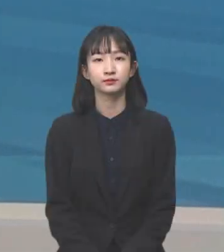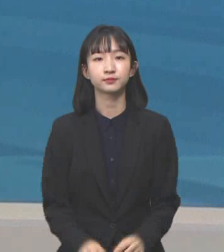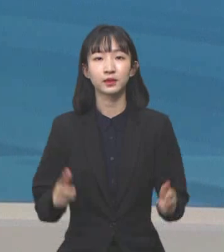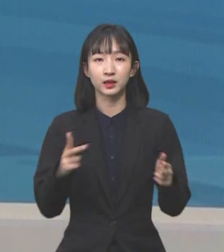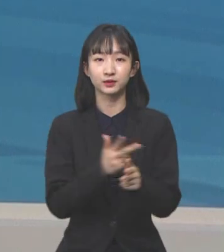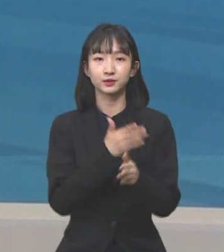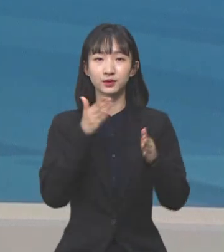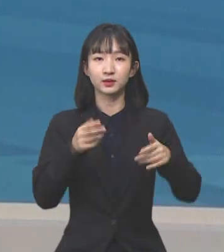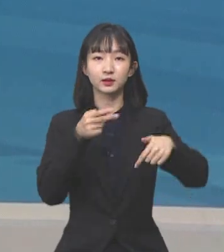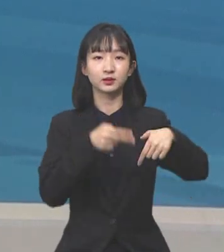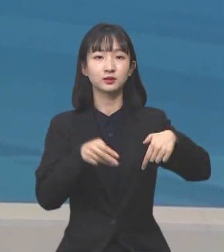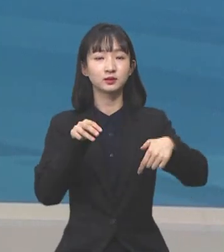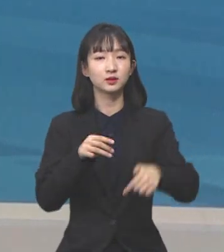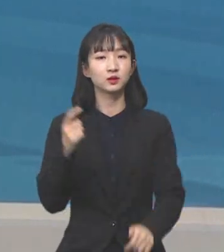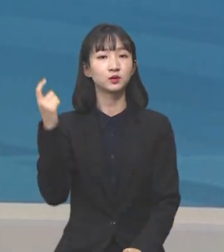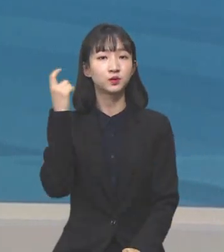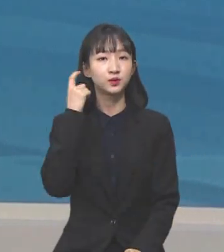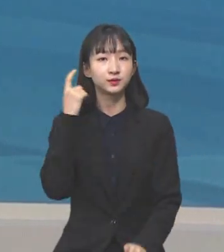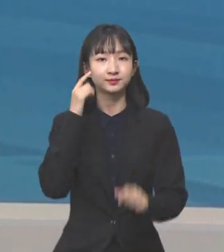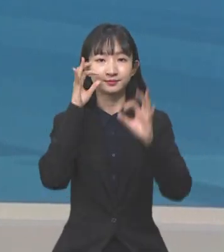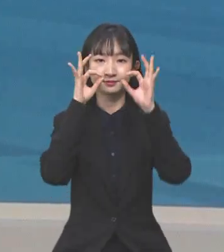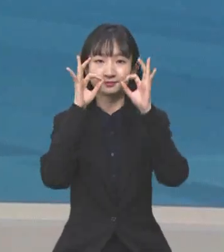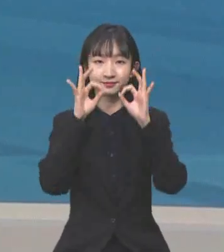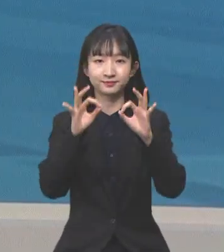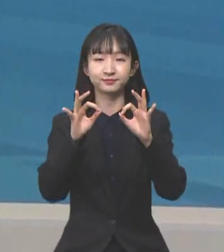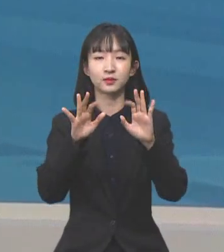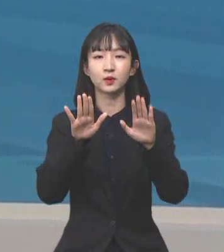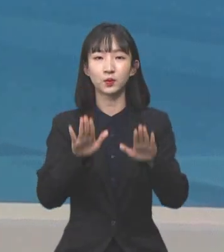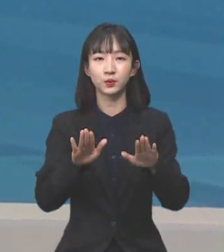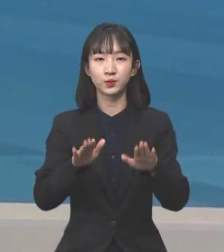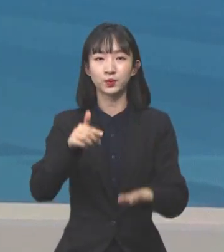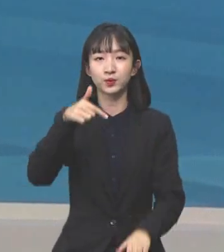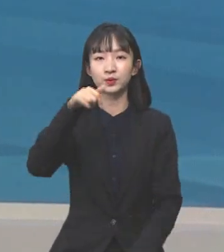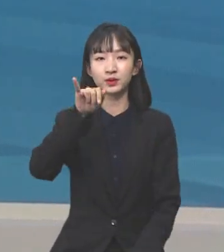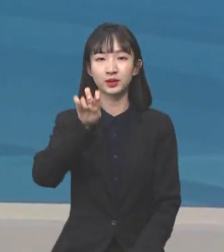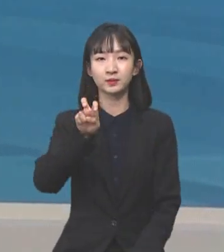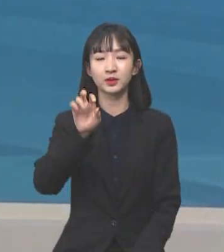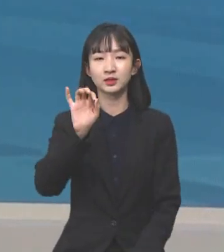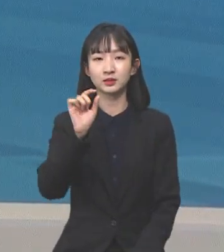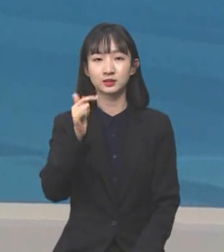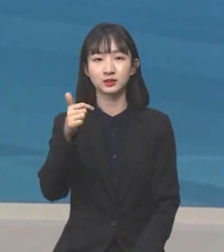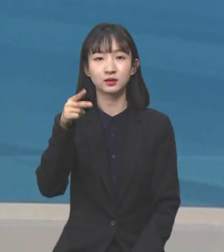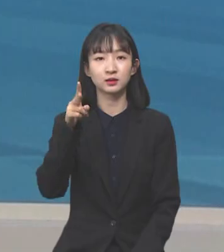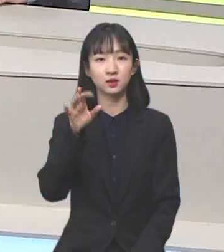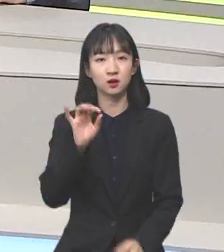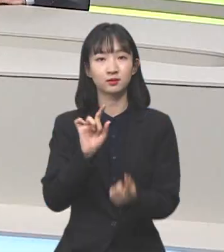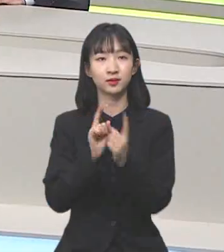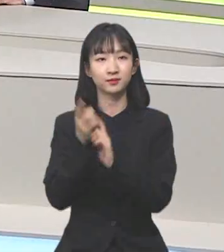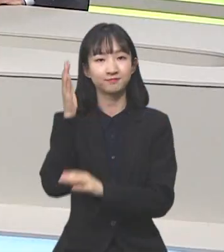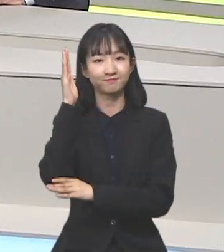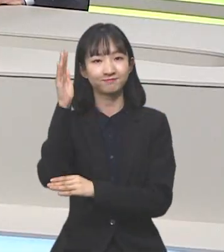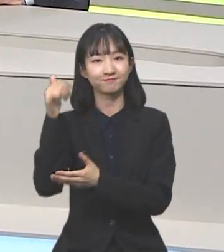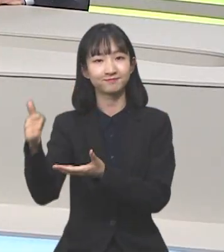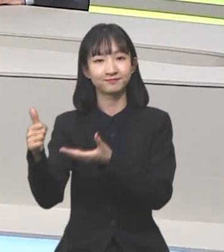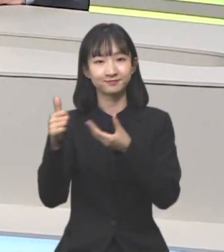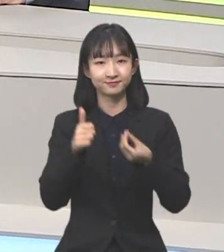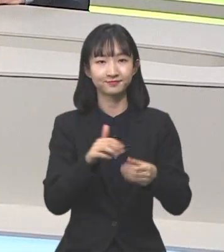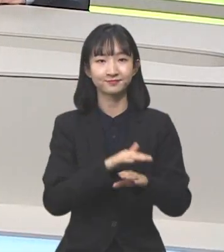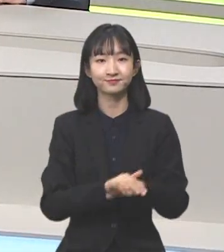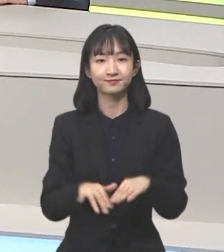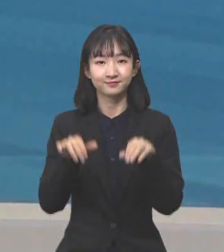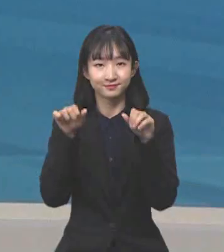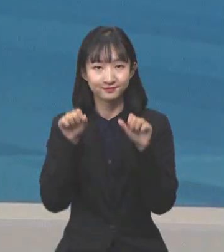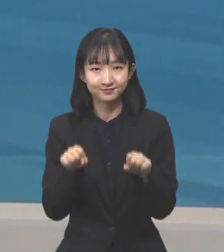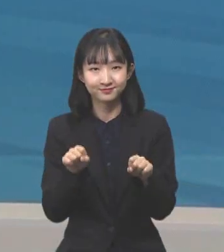한주간 인천시 소식을 알아보는 윌 클린 전 시간입니다 여기에도 김은경 인천시 대변인 잘하셨습니다 안녕하세요 네 안녕하세요